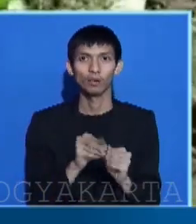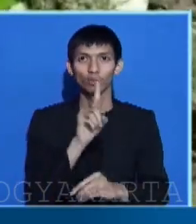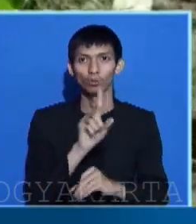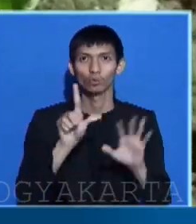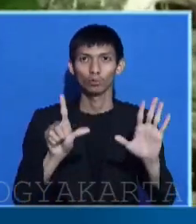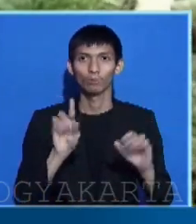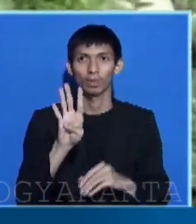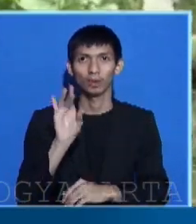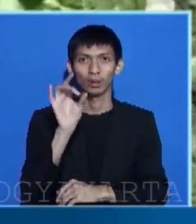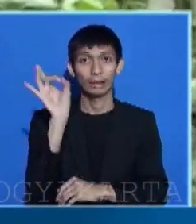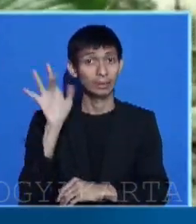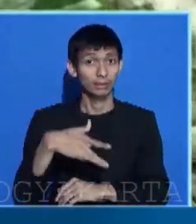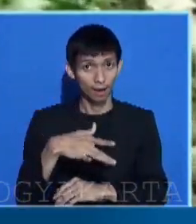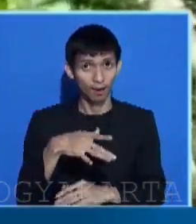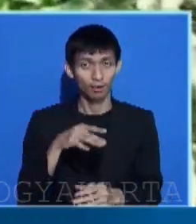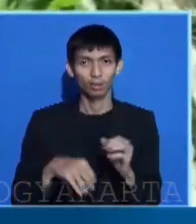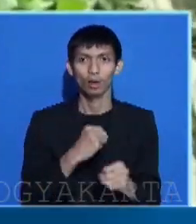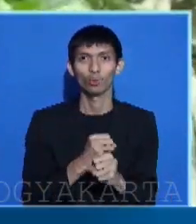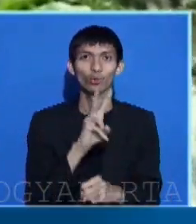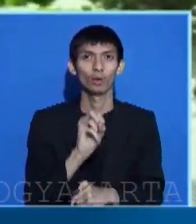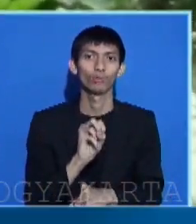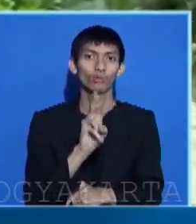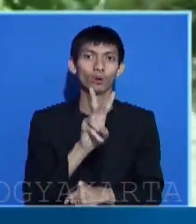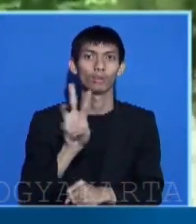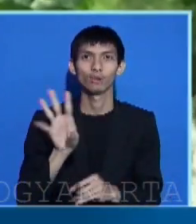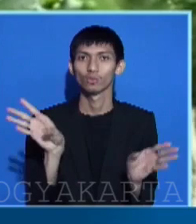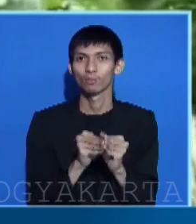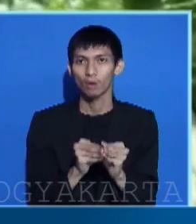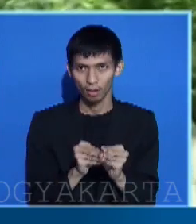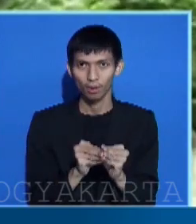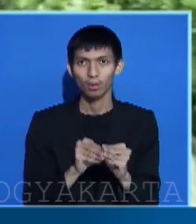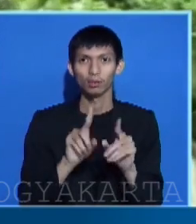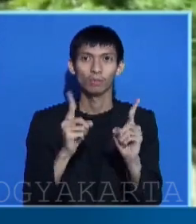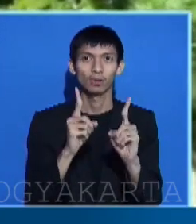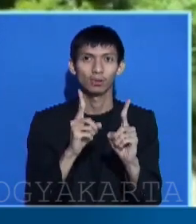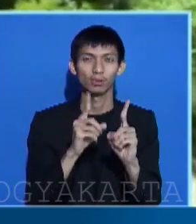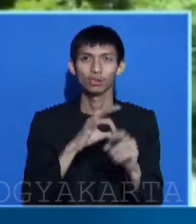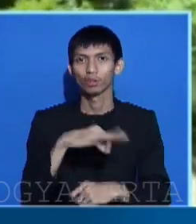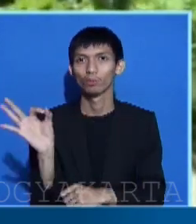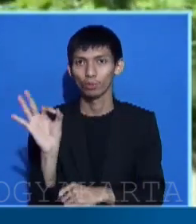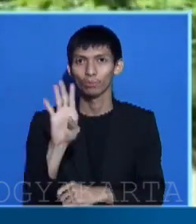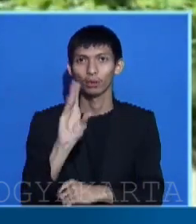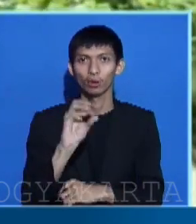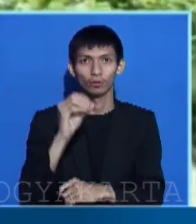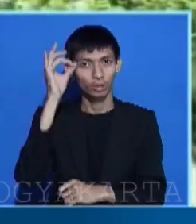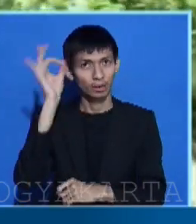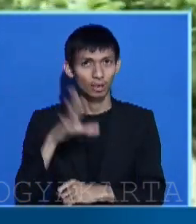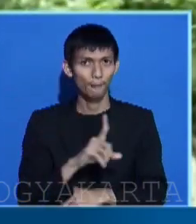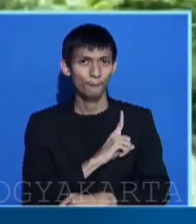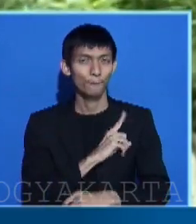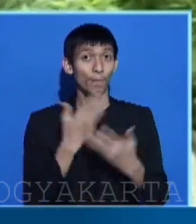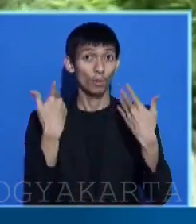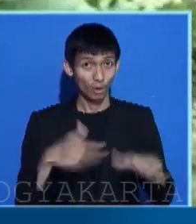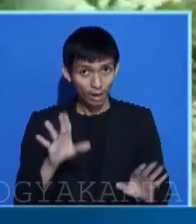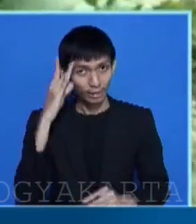Desa namun pada tahun 2023 telah mencapai lebih dari 11.400 Desa Mandiri sedangkan